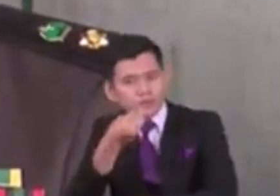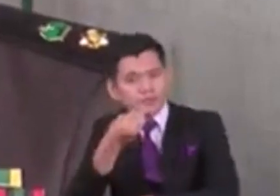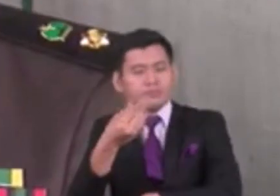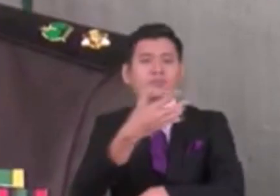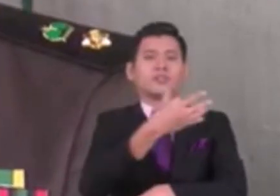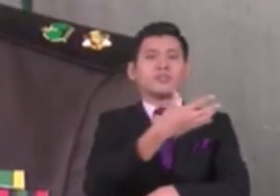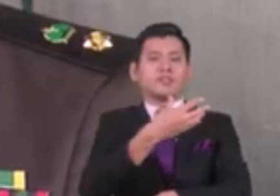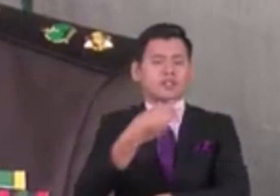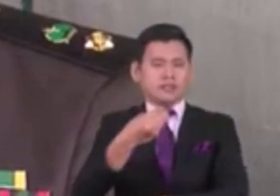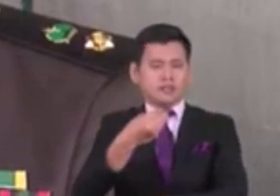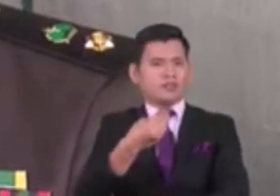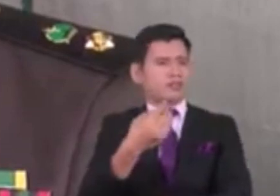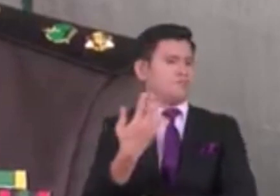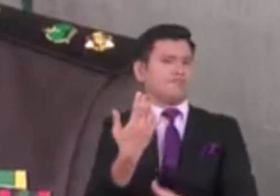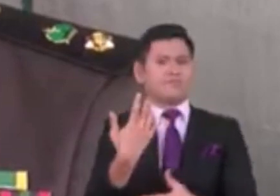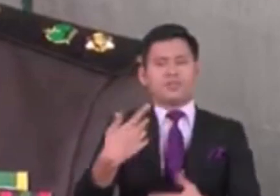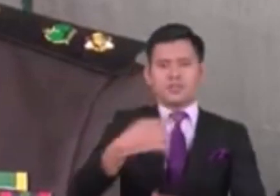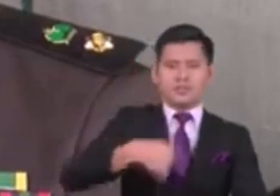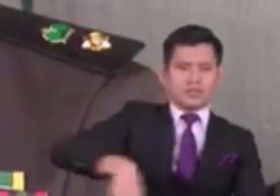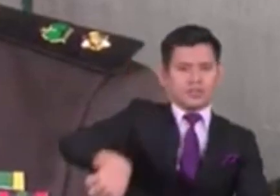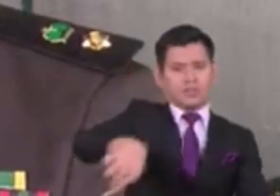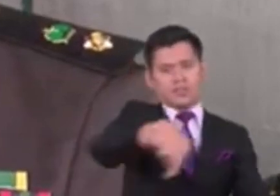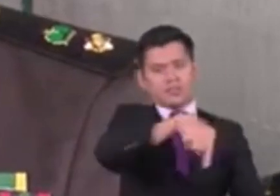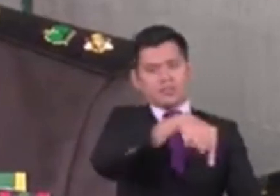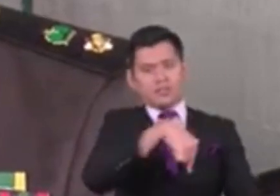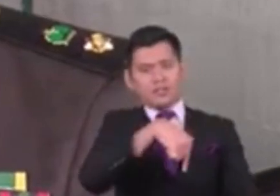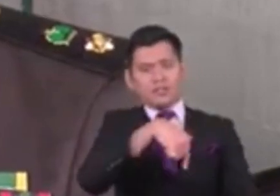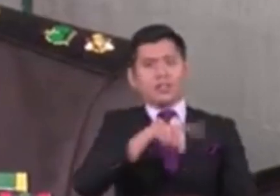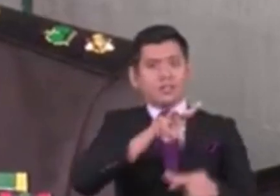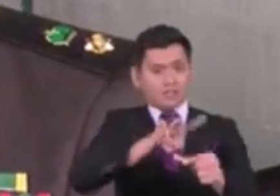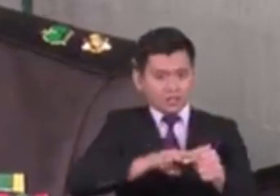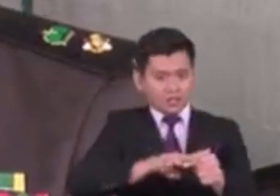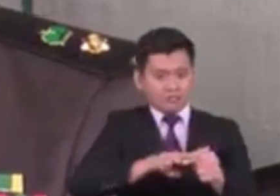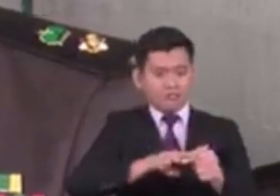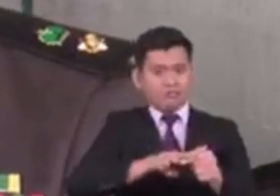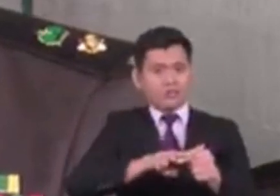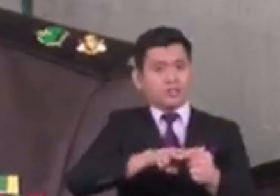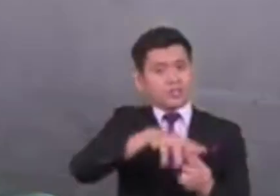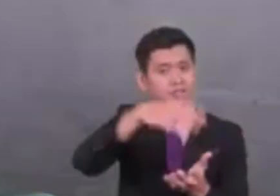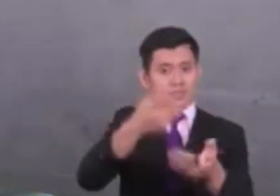berada di Port Klang, lebih kurang untuk zon tengah kita ada 63,000 metrik tan.